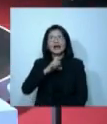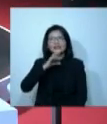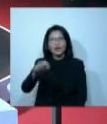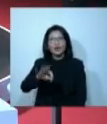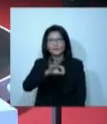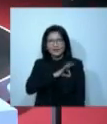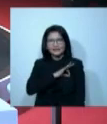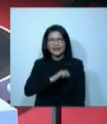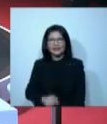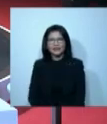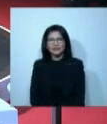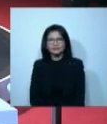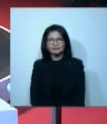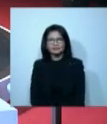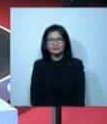itu.